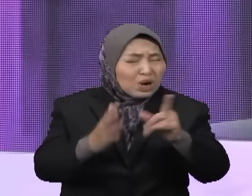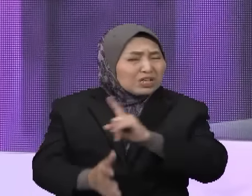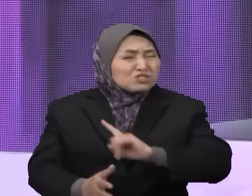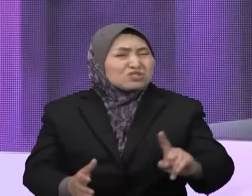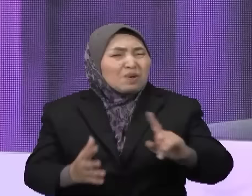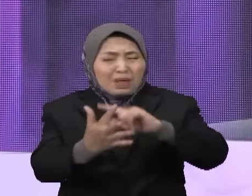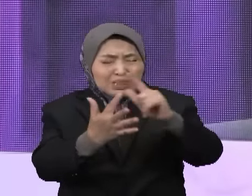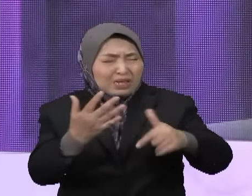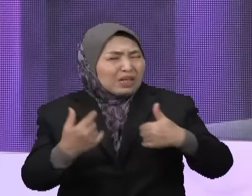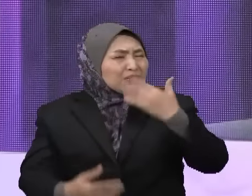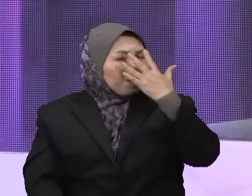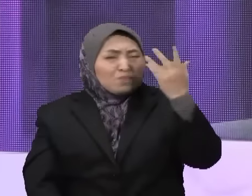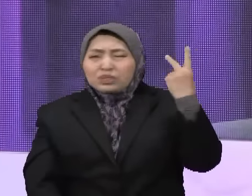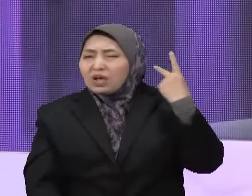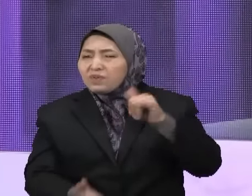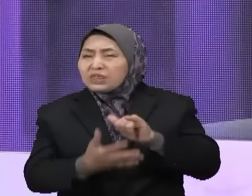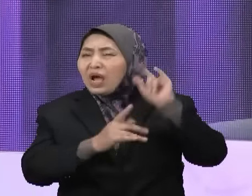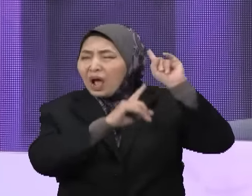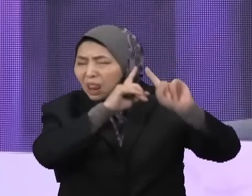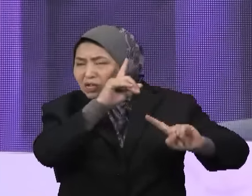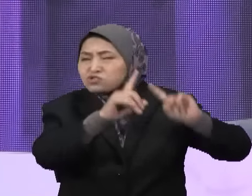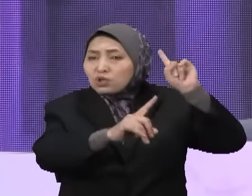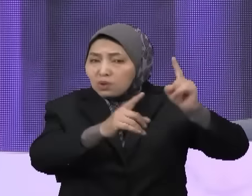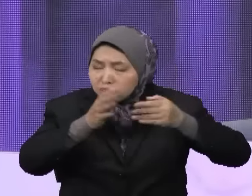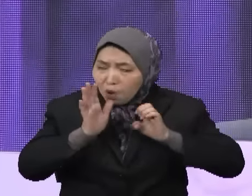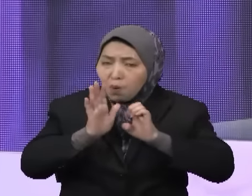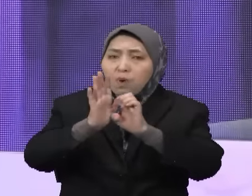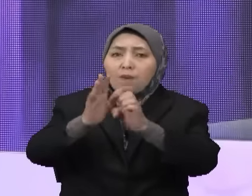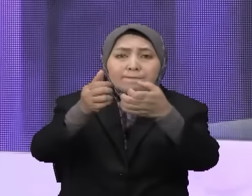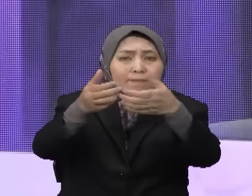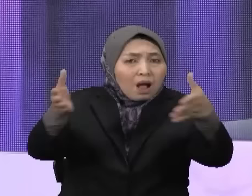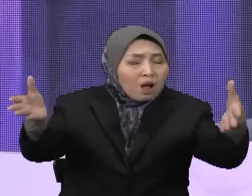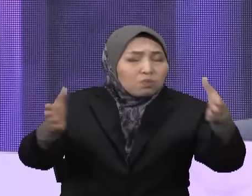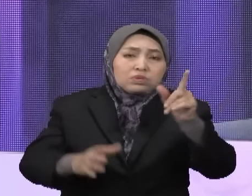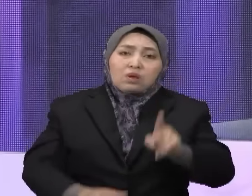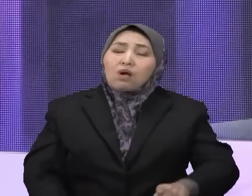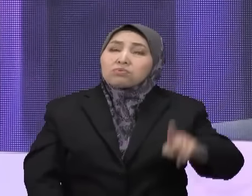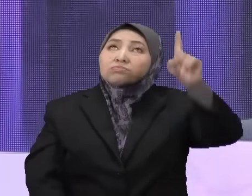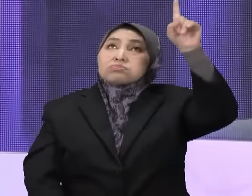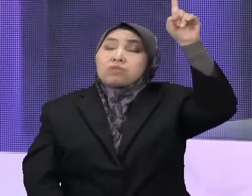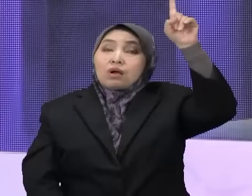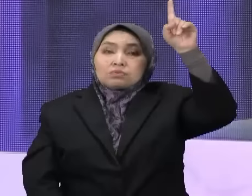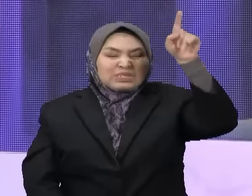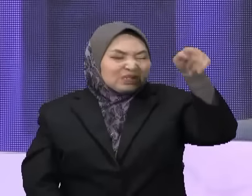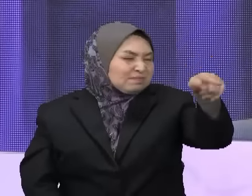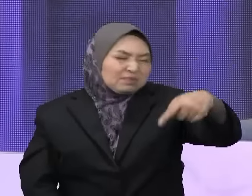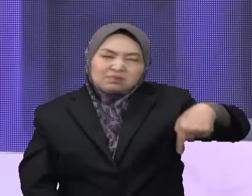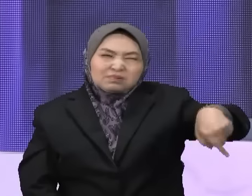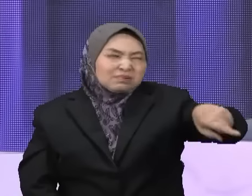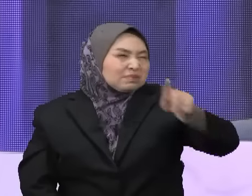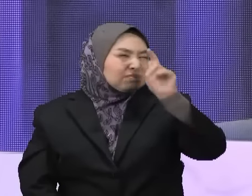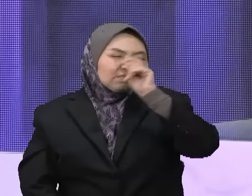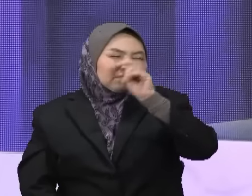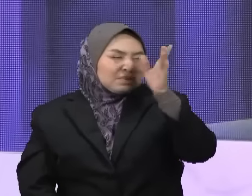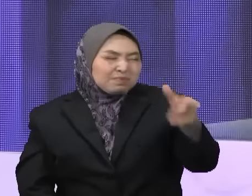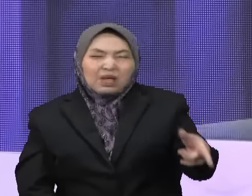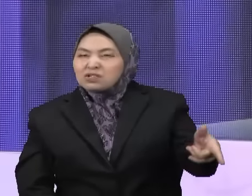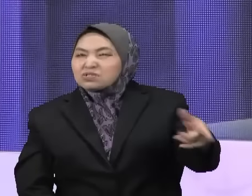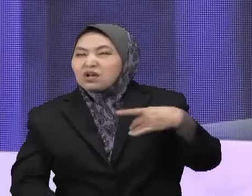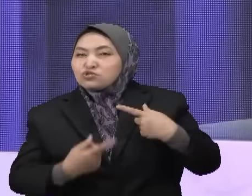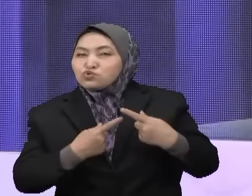mereka memberi alasan dan alasan itu dibongkar oleh Allah SWT bahawa mereka menipu dan juga cuba